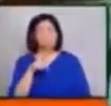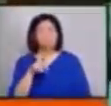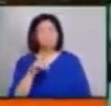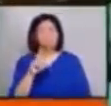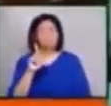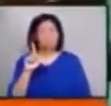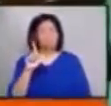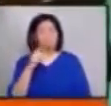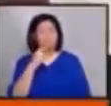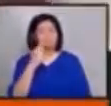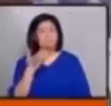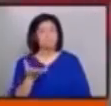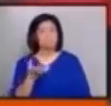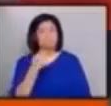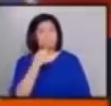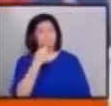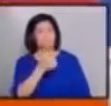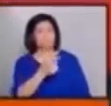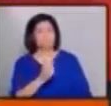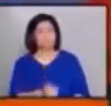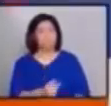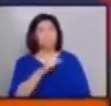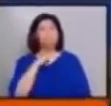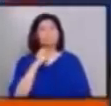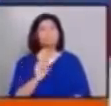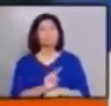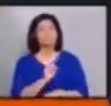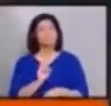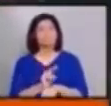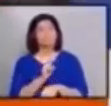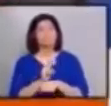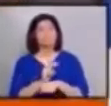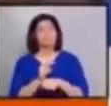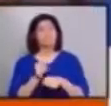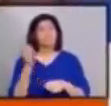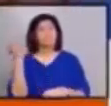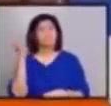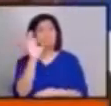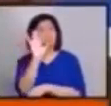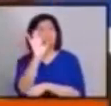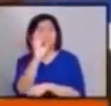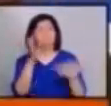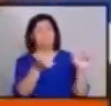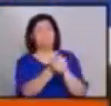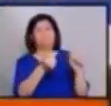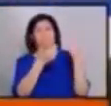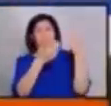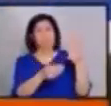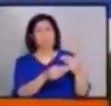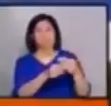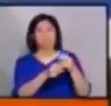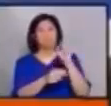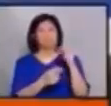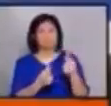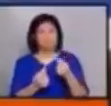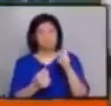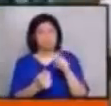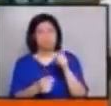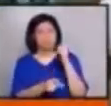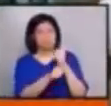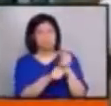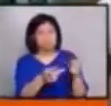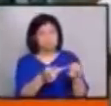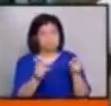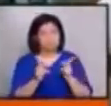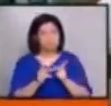sa Cagayan, pinasaringan ng Pangulo ang mga paring gumagamit ng pulpito para siya ay siraan. Dapat daw gawin nila ito sa tamang